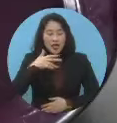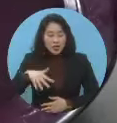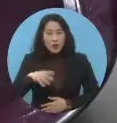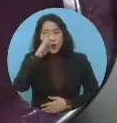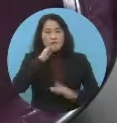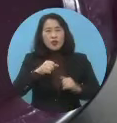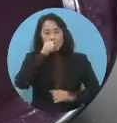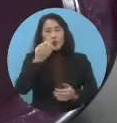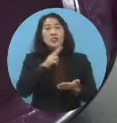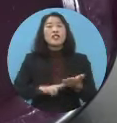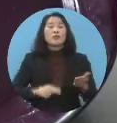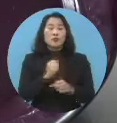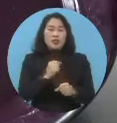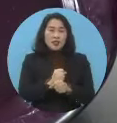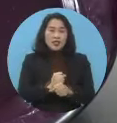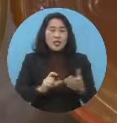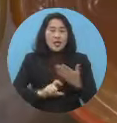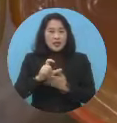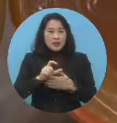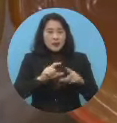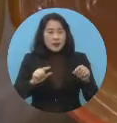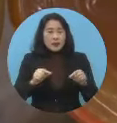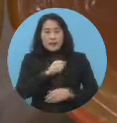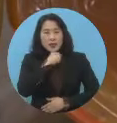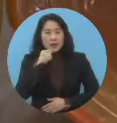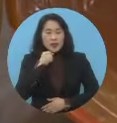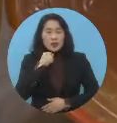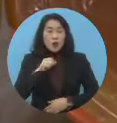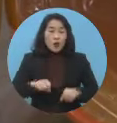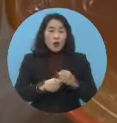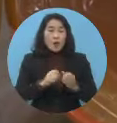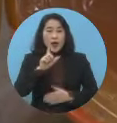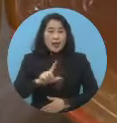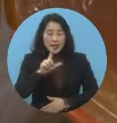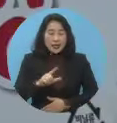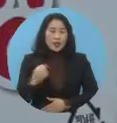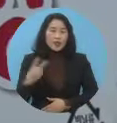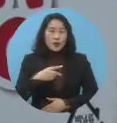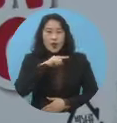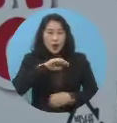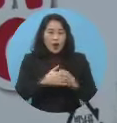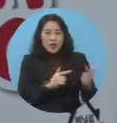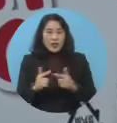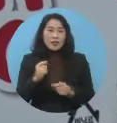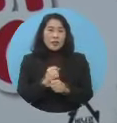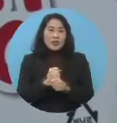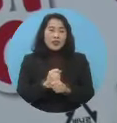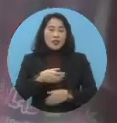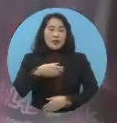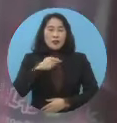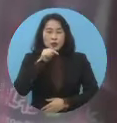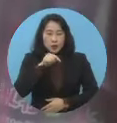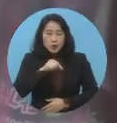만듭니다 이외에도 아침 대용 식품 으로 인기인 고구마나 때 신선한 과일을 올려서 갈아 만든 음료와 푸딩 도